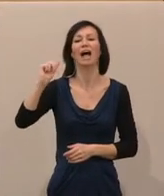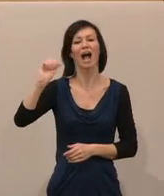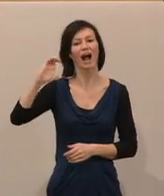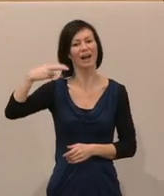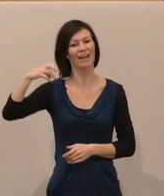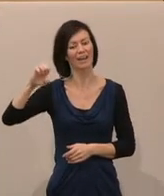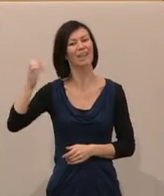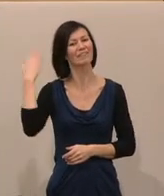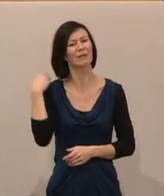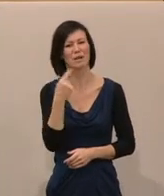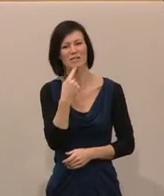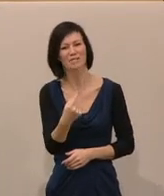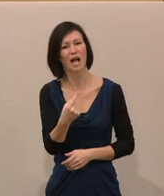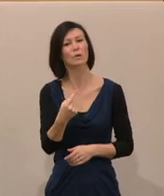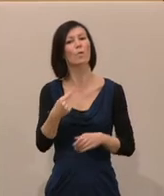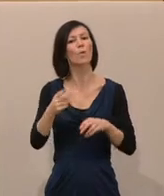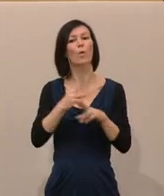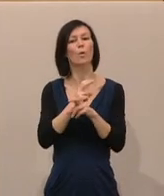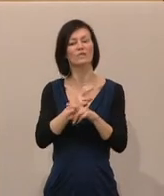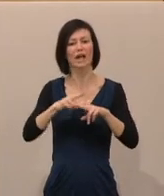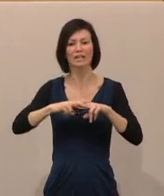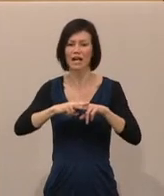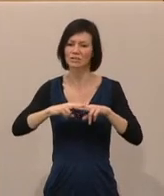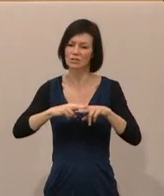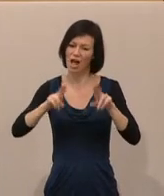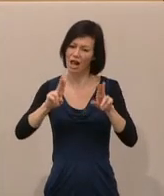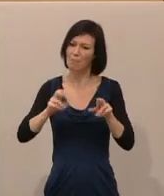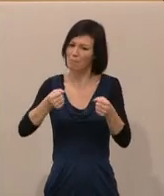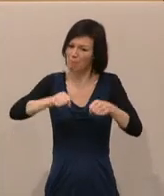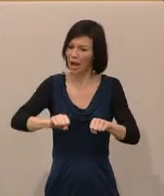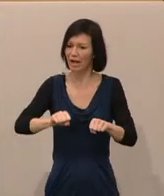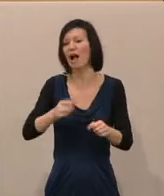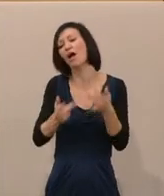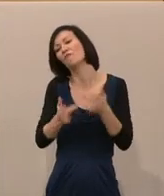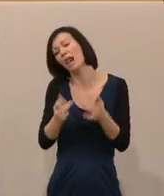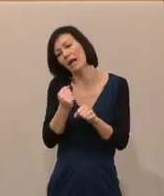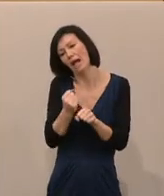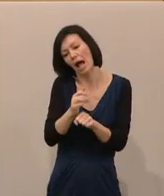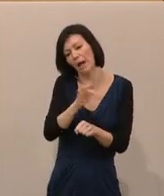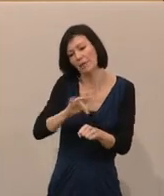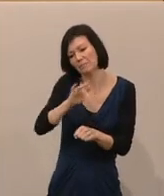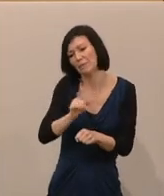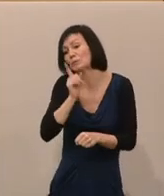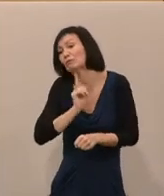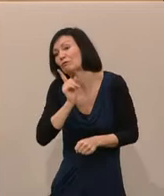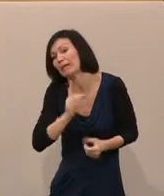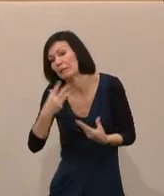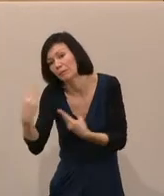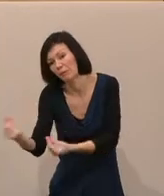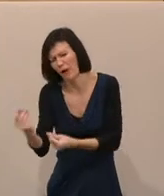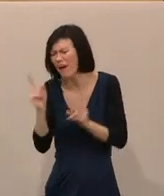den Posten in der Österreichischen Nationalbank benachteiligt werden könnte. Was für eine Schande für dieses